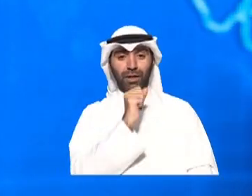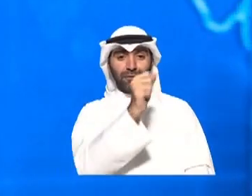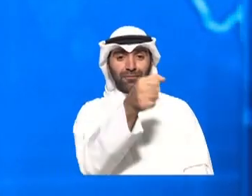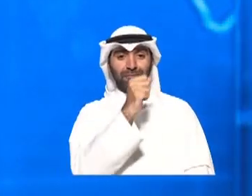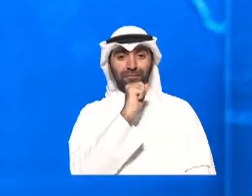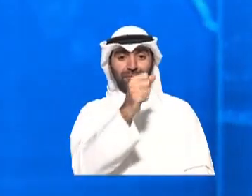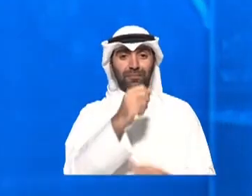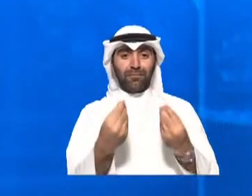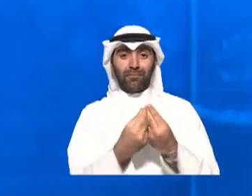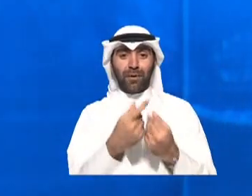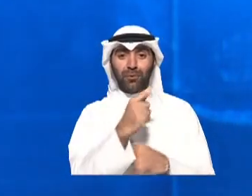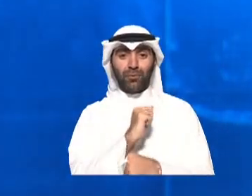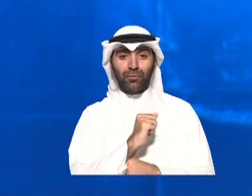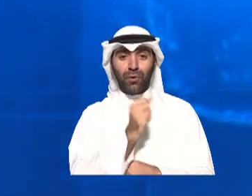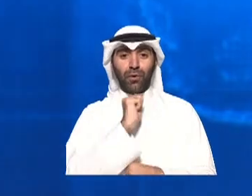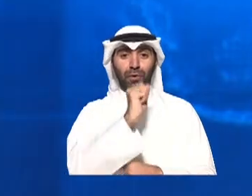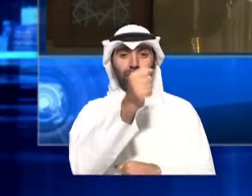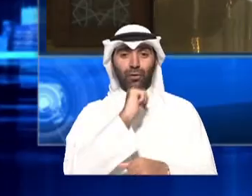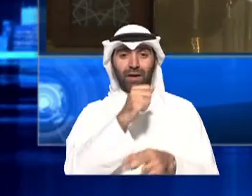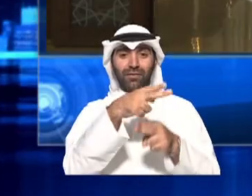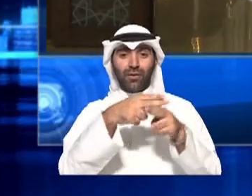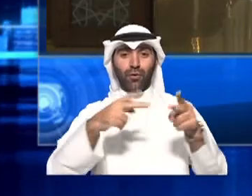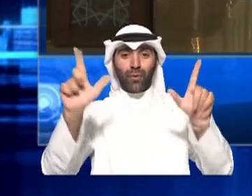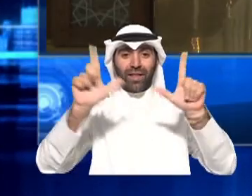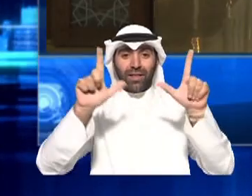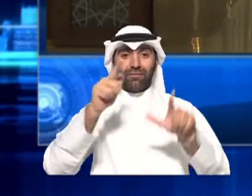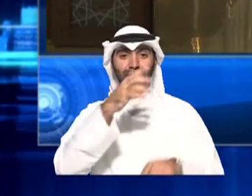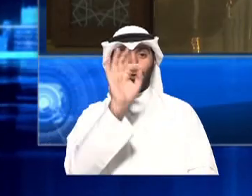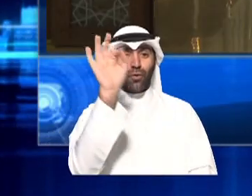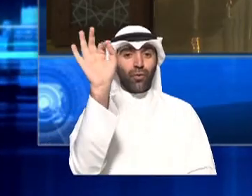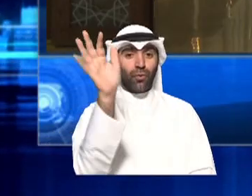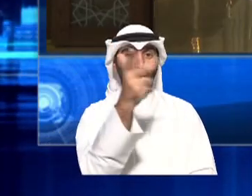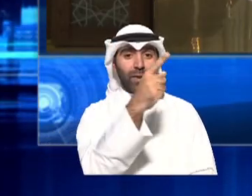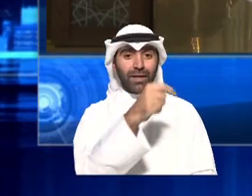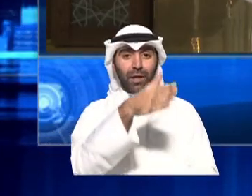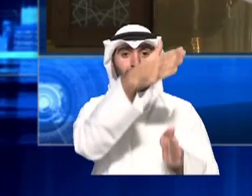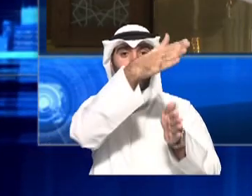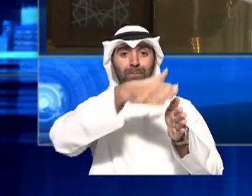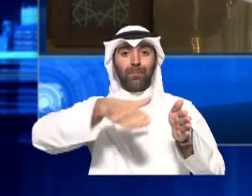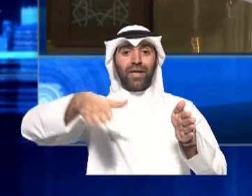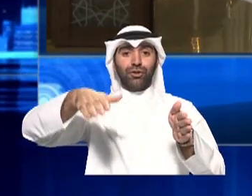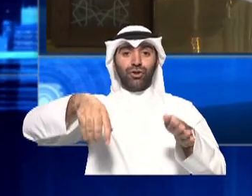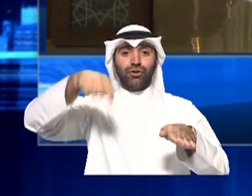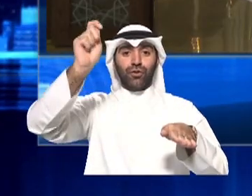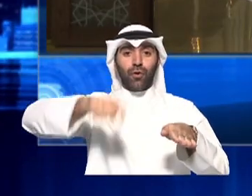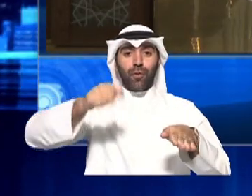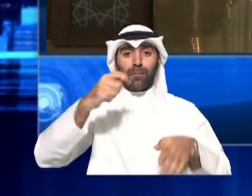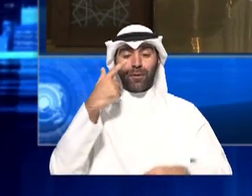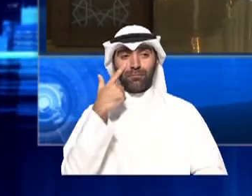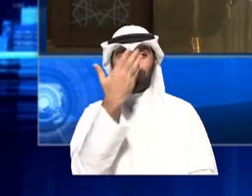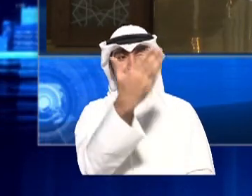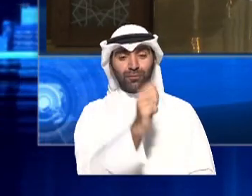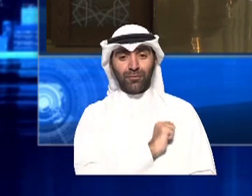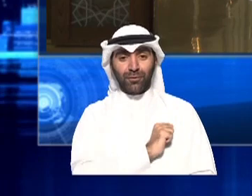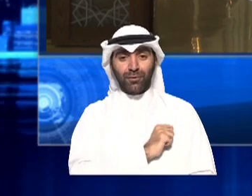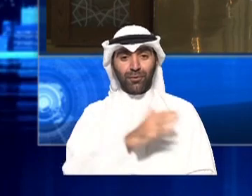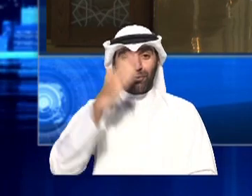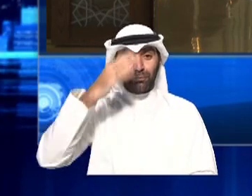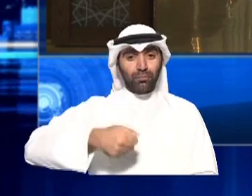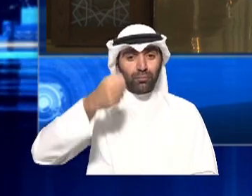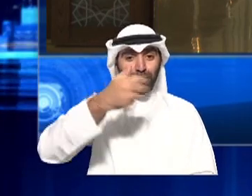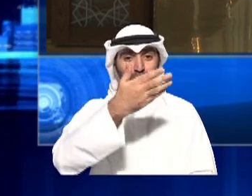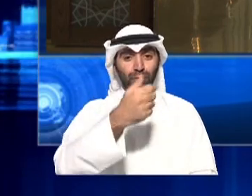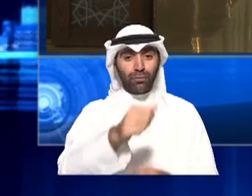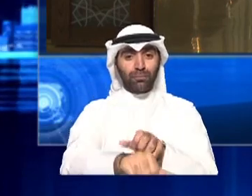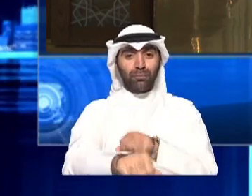الزميل نواف الشراكي. نواف، عساك على القوة من الصباح الباكر وأنت معنا في مجلس الأمة لتنقل لنا